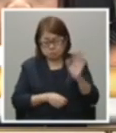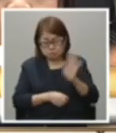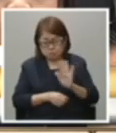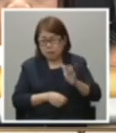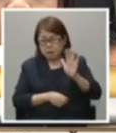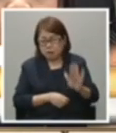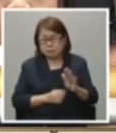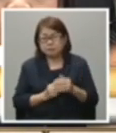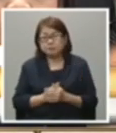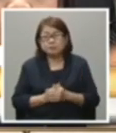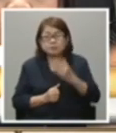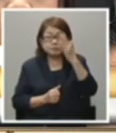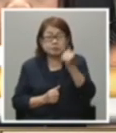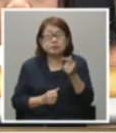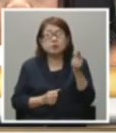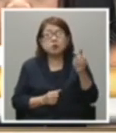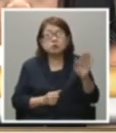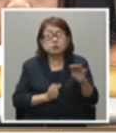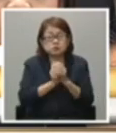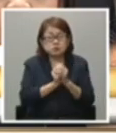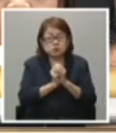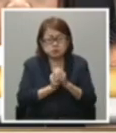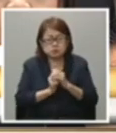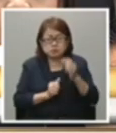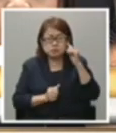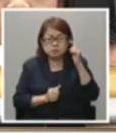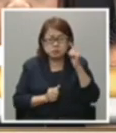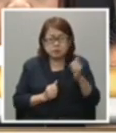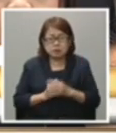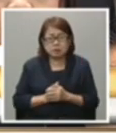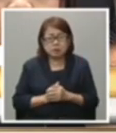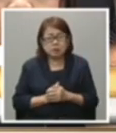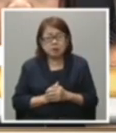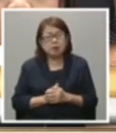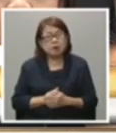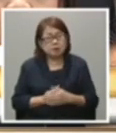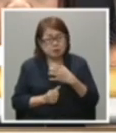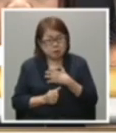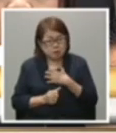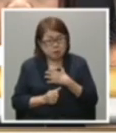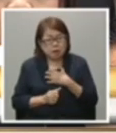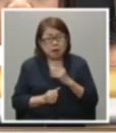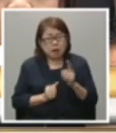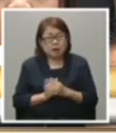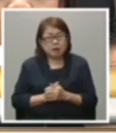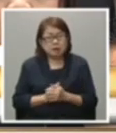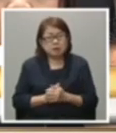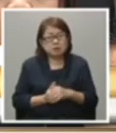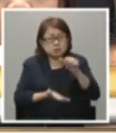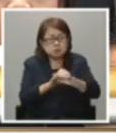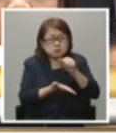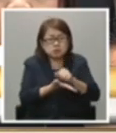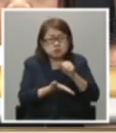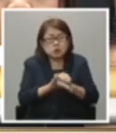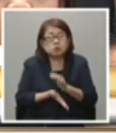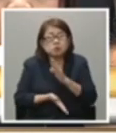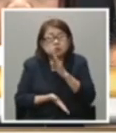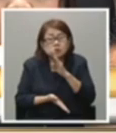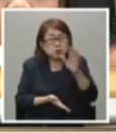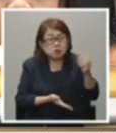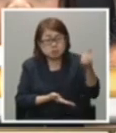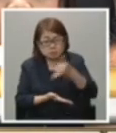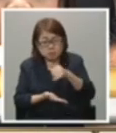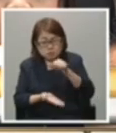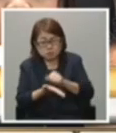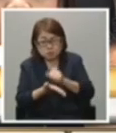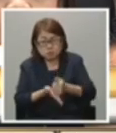หาพื้นที่ตั้งหลักตั้งฐานได้แล้วอุตสาหกรรมการท่องเที่ยวไทยจะส่งผลกระท